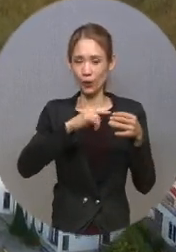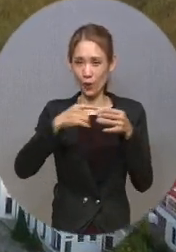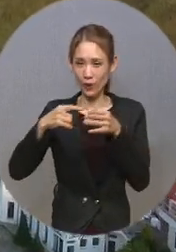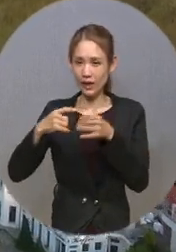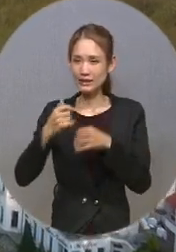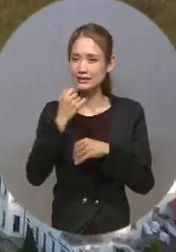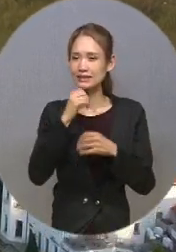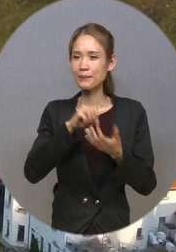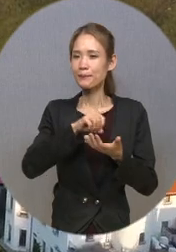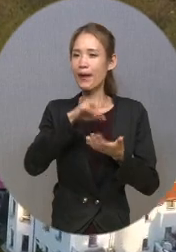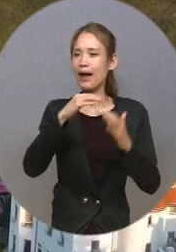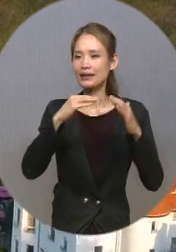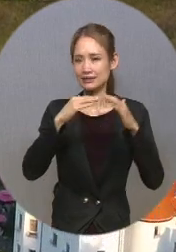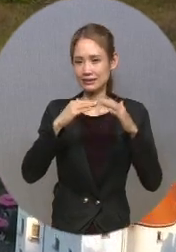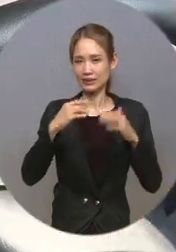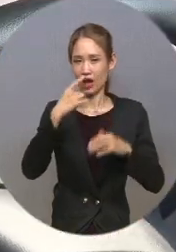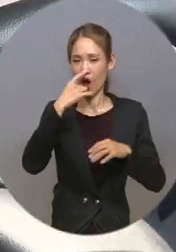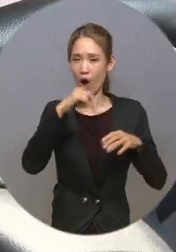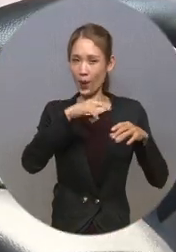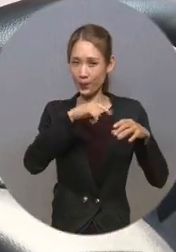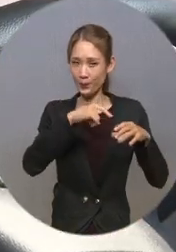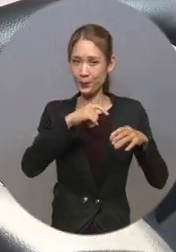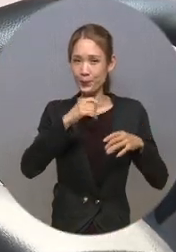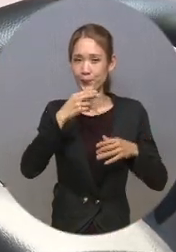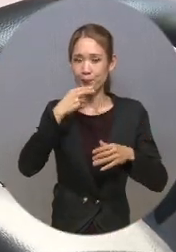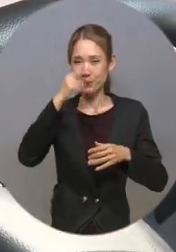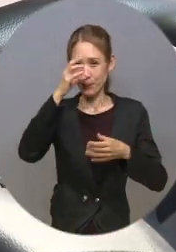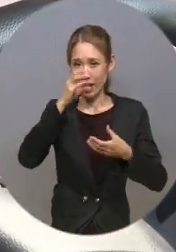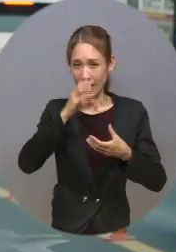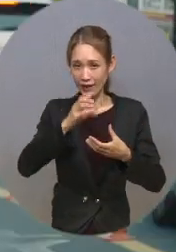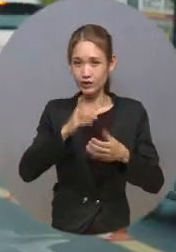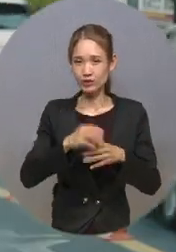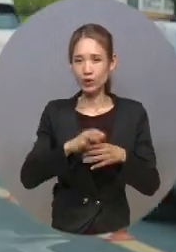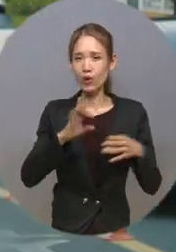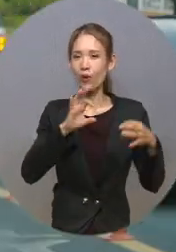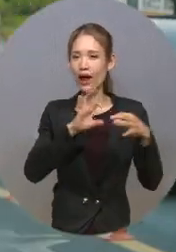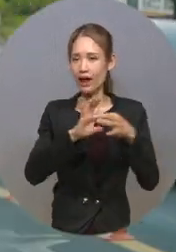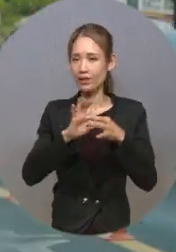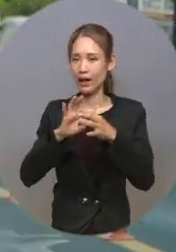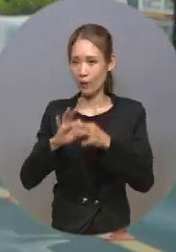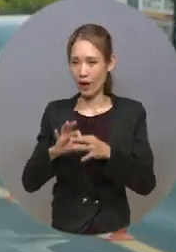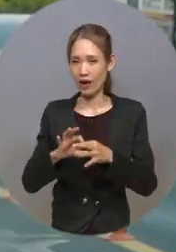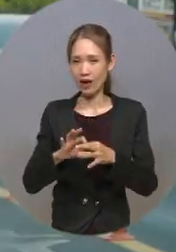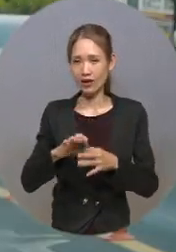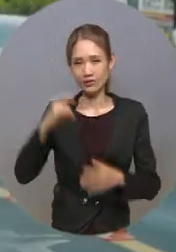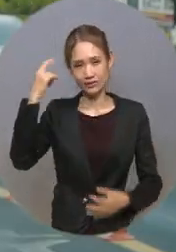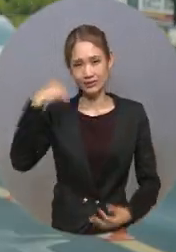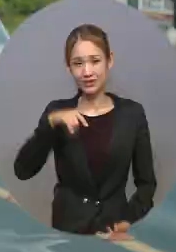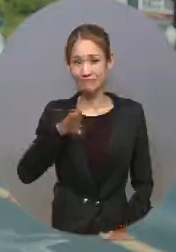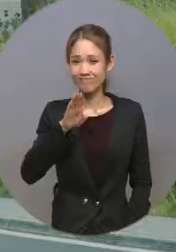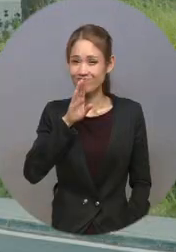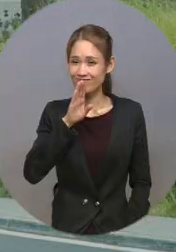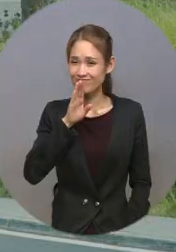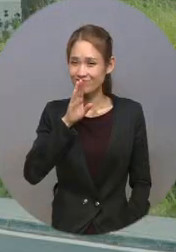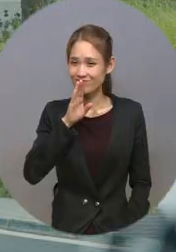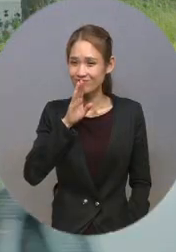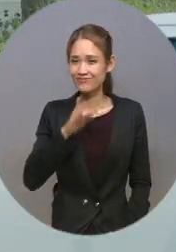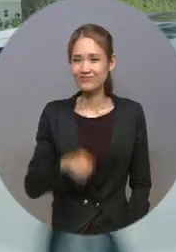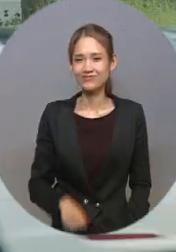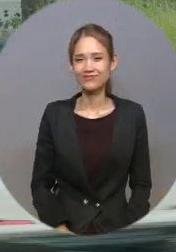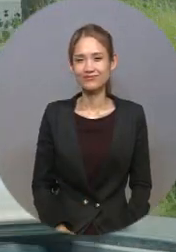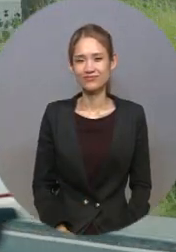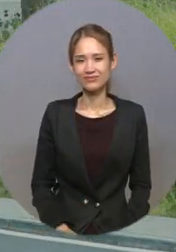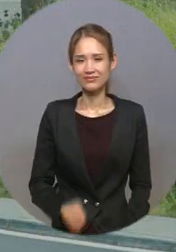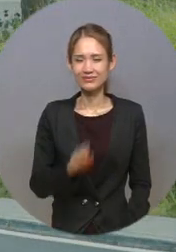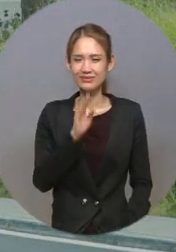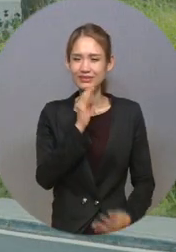독일식 빵집, 독일 커피, 독일 맥주 그러니까 독일에 관련된 그런 느낌이지의 동네가 꼭 진짜